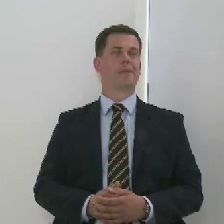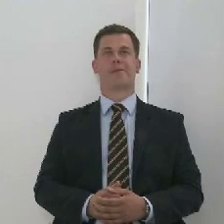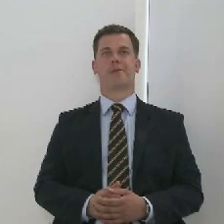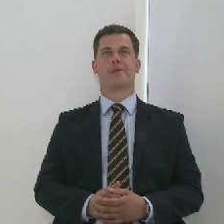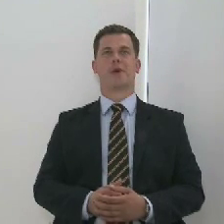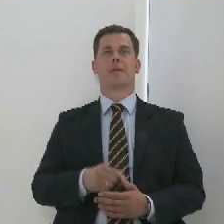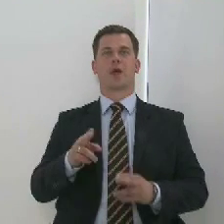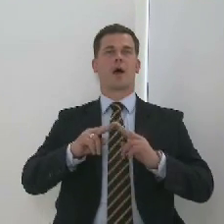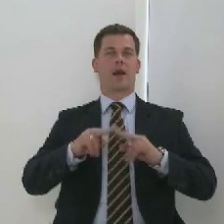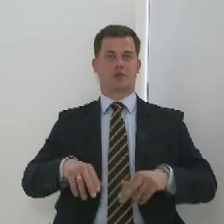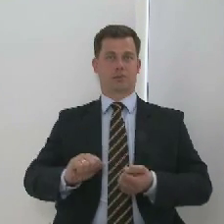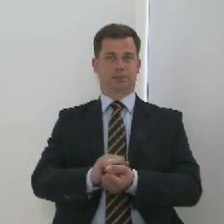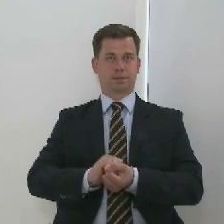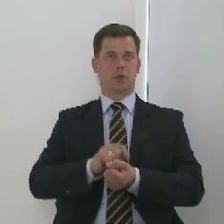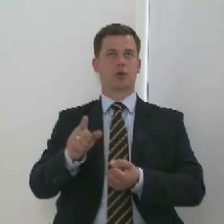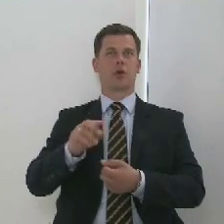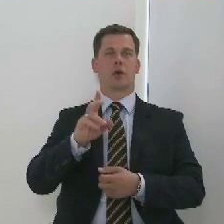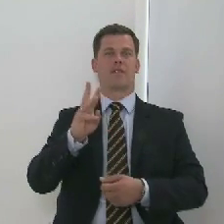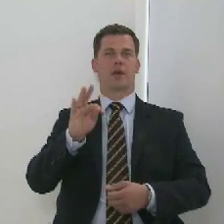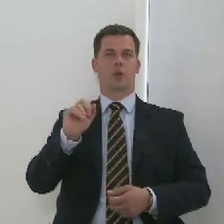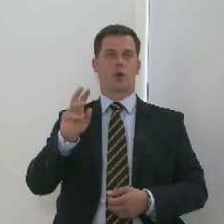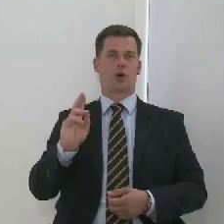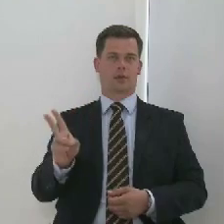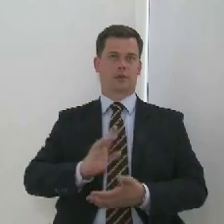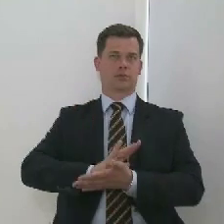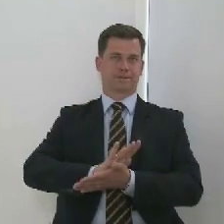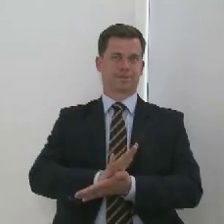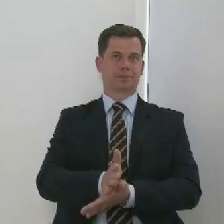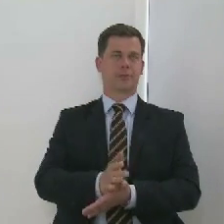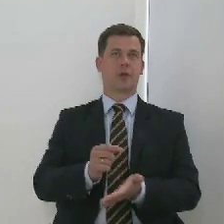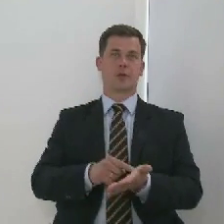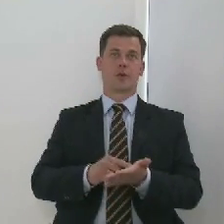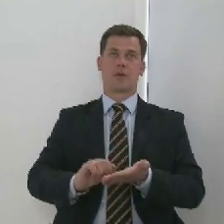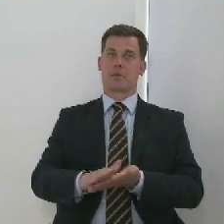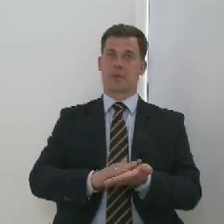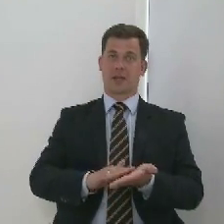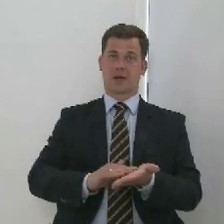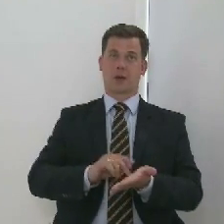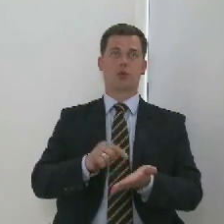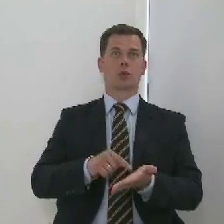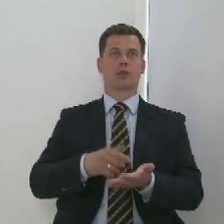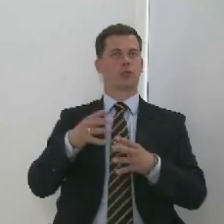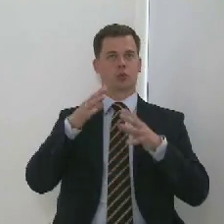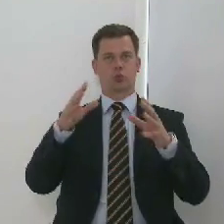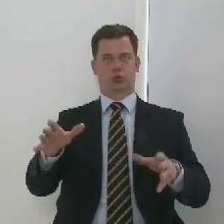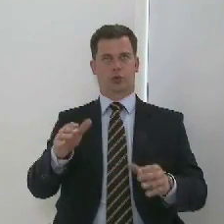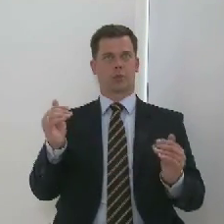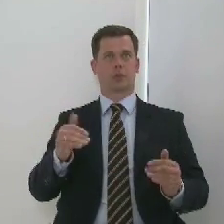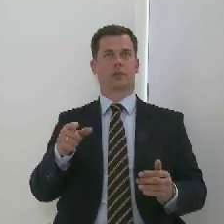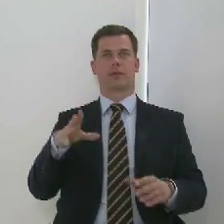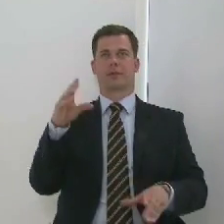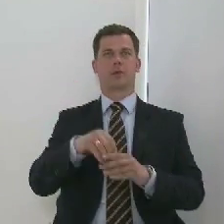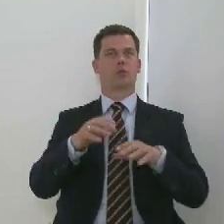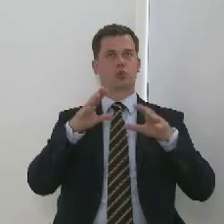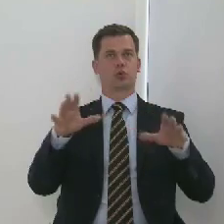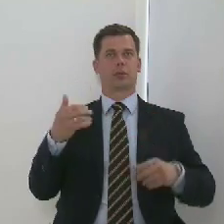ubocznym, pozostałością są wytłoki rzepakowe. I my ten materiał, w którym drzemie ogromny potencjał, w tym jest bardzo dużo